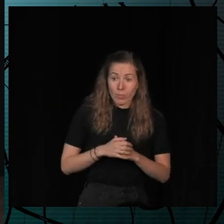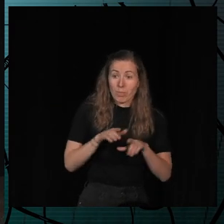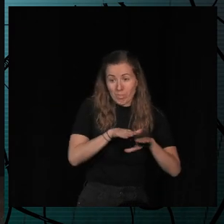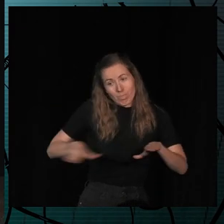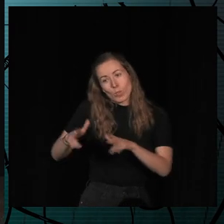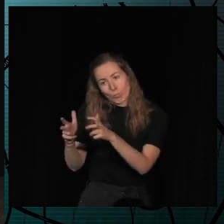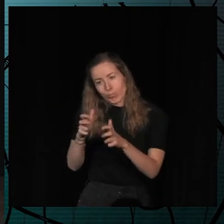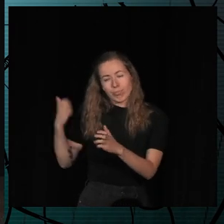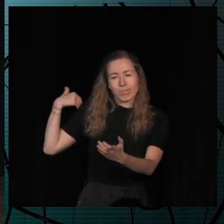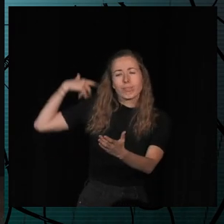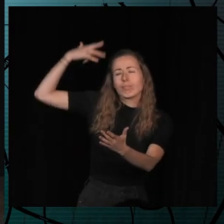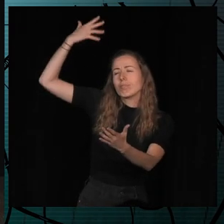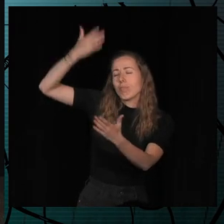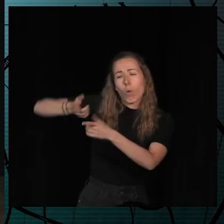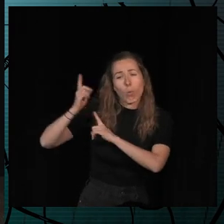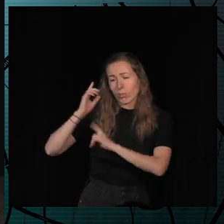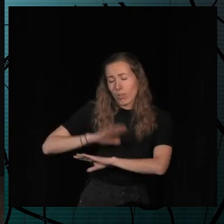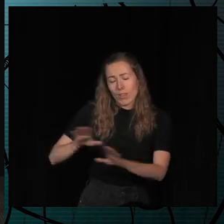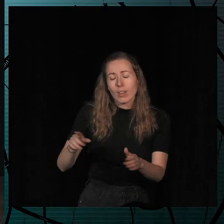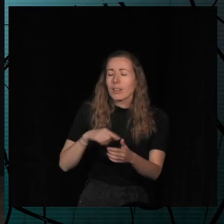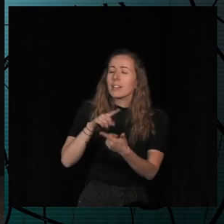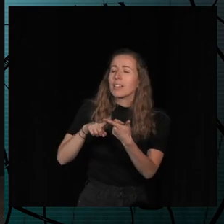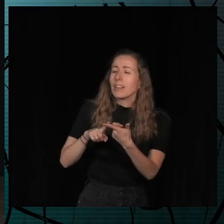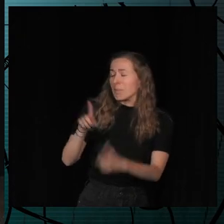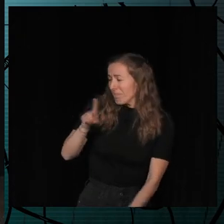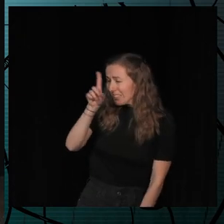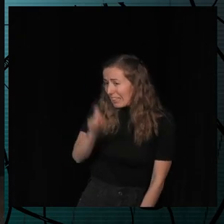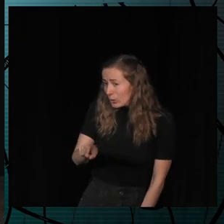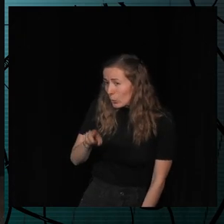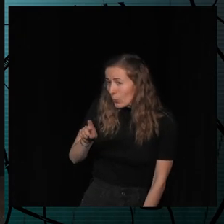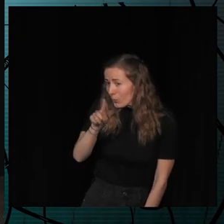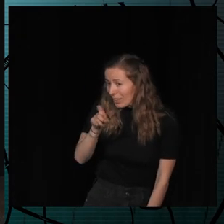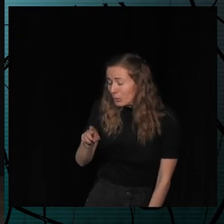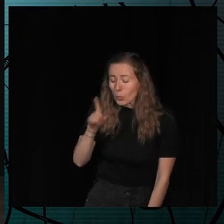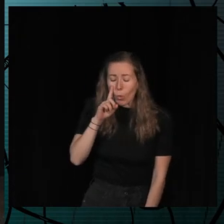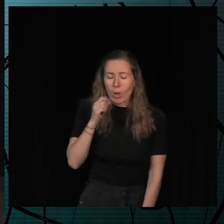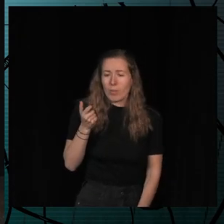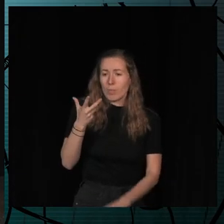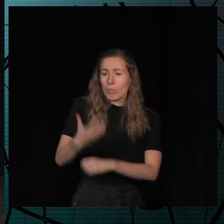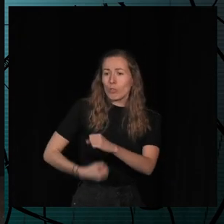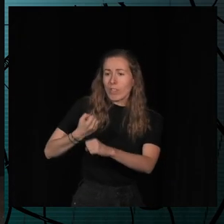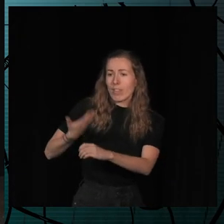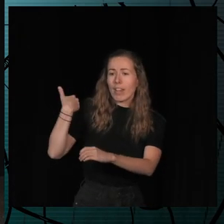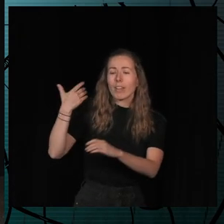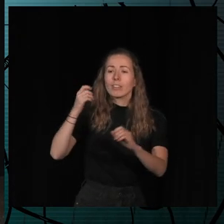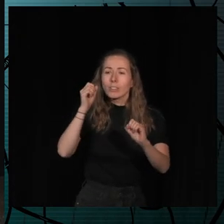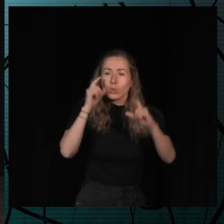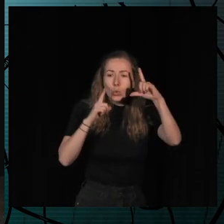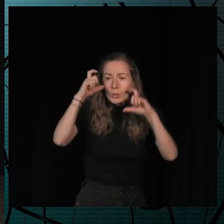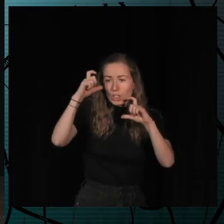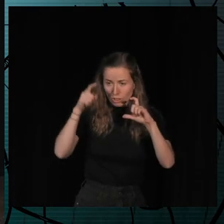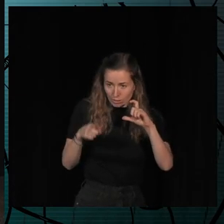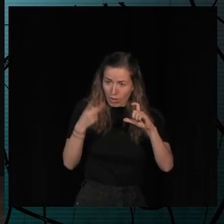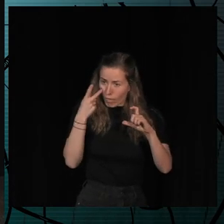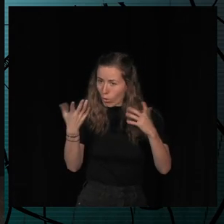vidéo depuis depuis très très long longtemps et moi j'avais une question pour vous par rapport à ce qu'on voit depuis quelques années sur twitch avec les